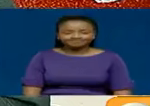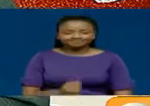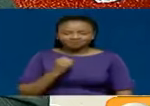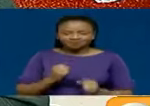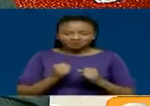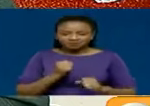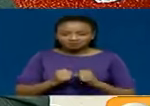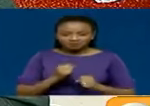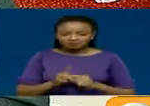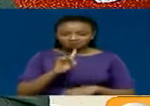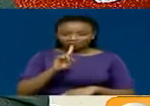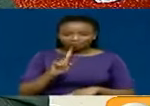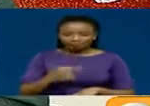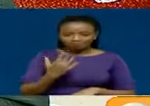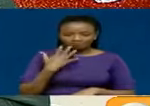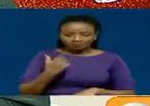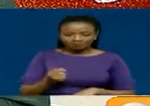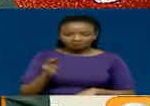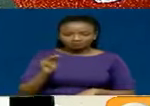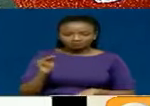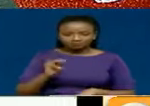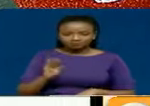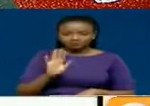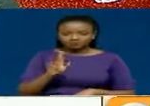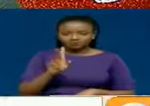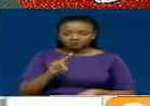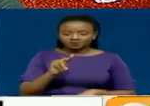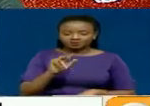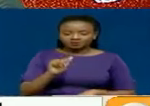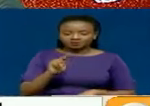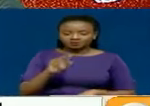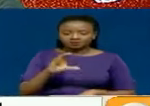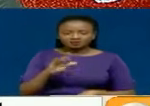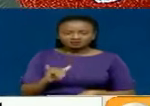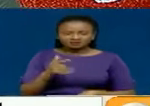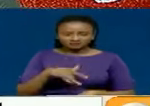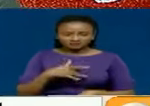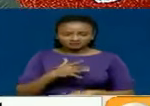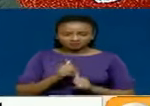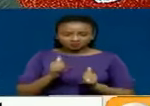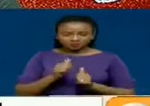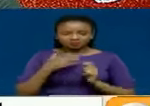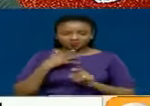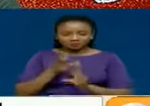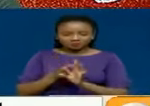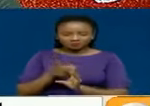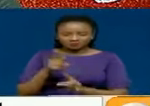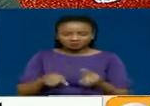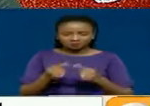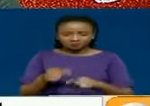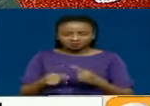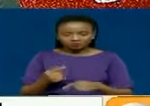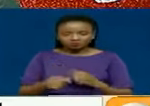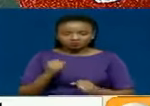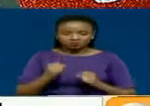Mwanariadha wa mita 1500 kitengo cha T11 Nancy Chelangat anasema kuwa ana furaha kuwa anarejea kushiriki katika mashindano ya wanariadha